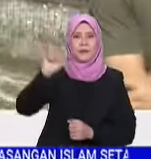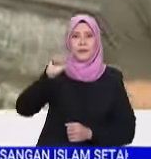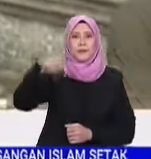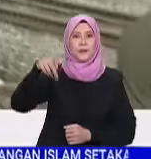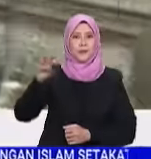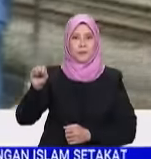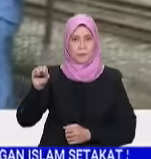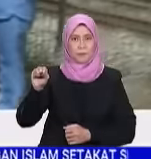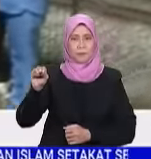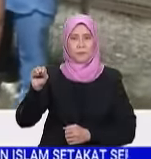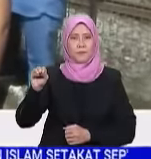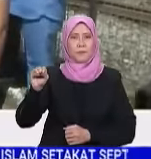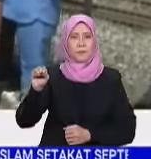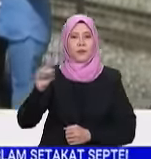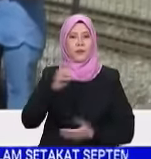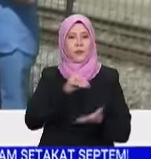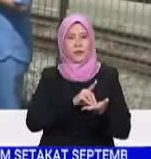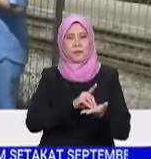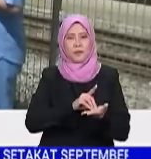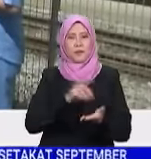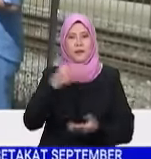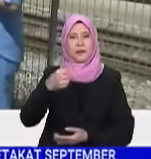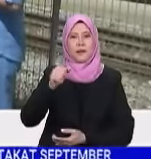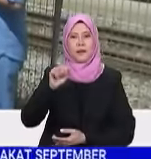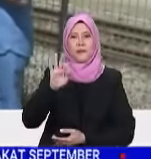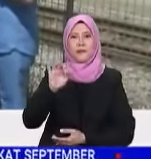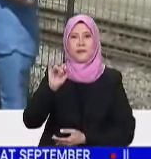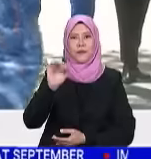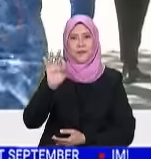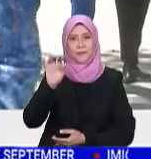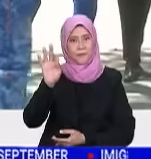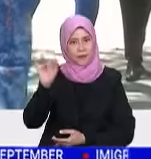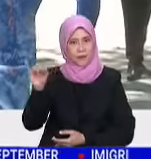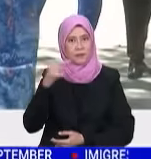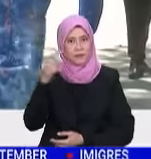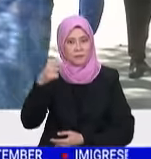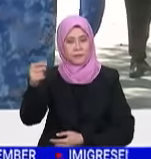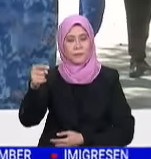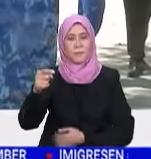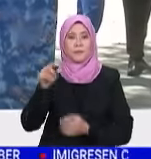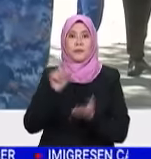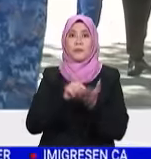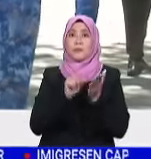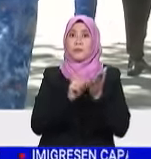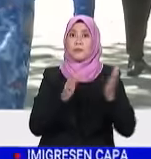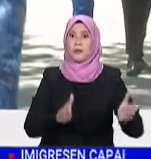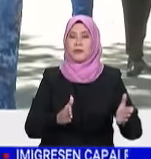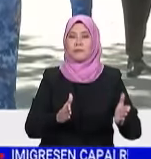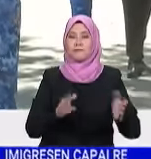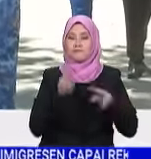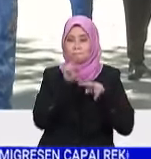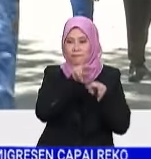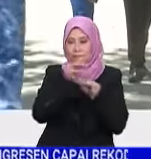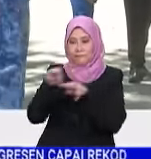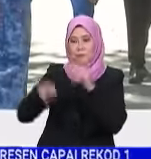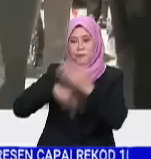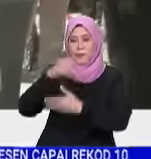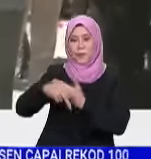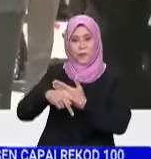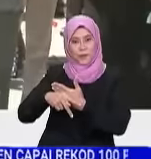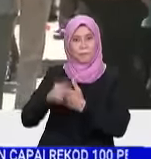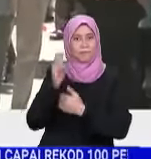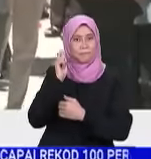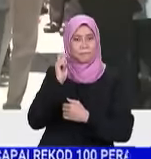pesuruhjaya pertahanan awam Dr Nori is kata demikian kepada media selepas menyaksikan program